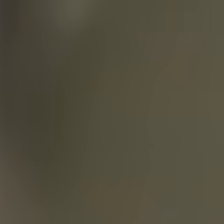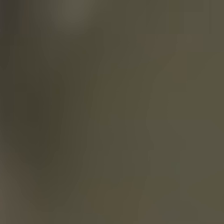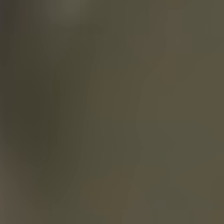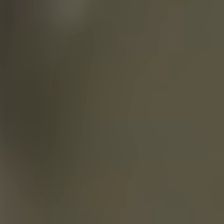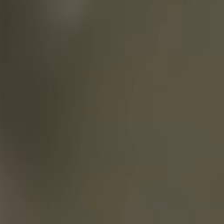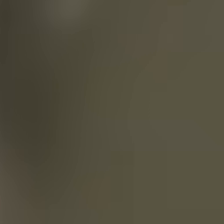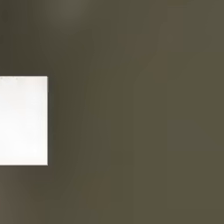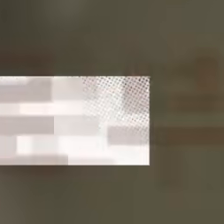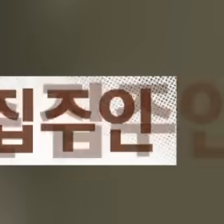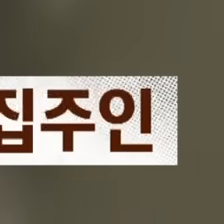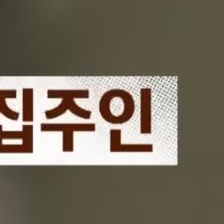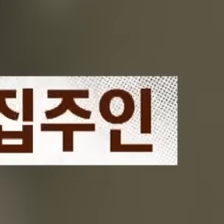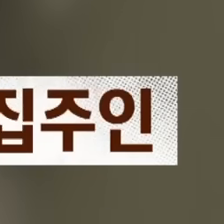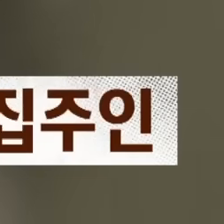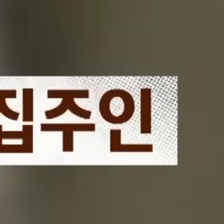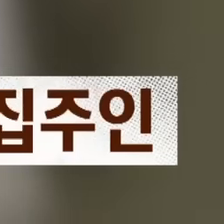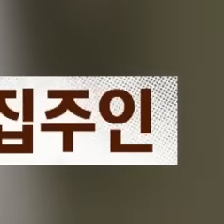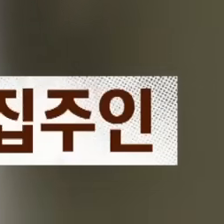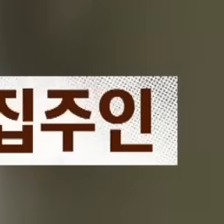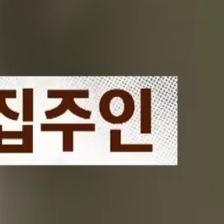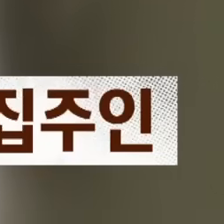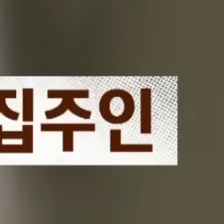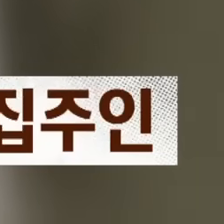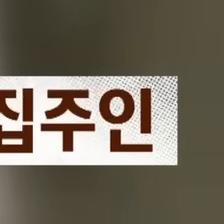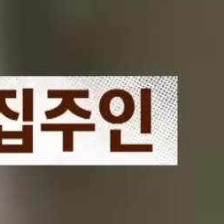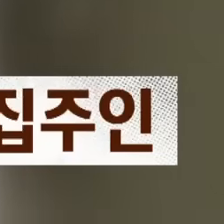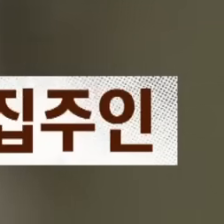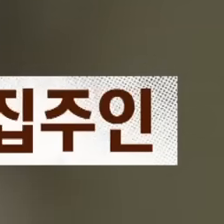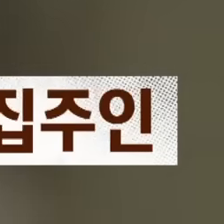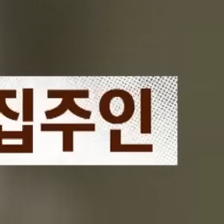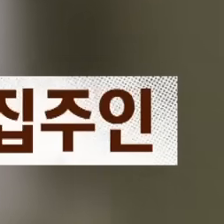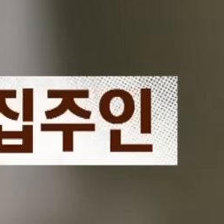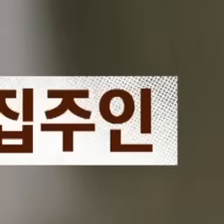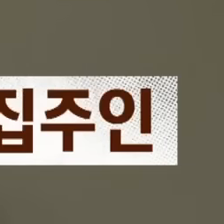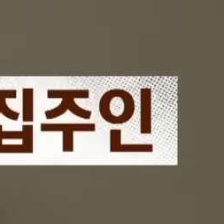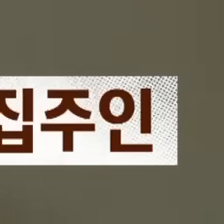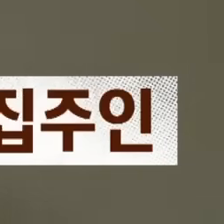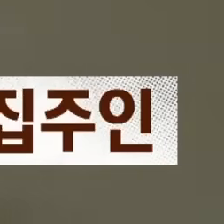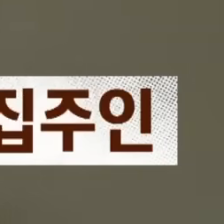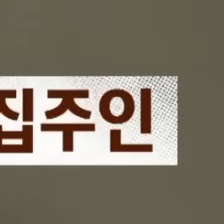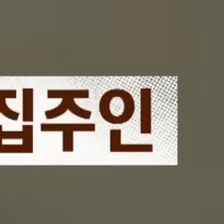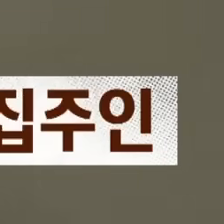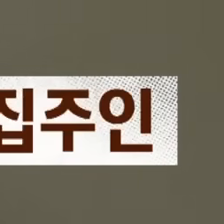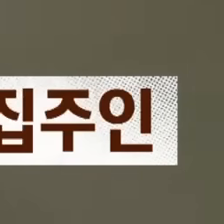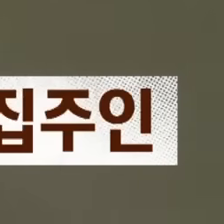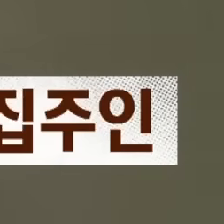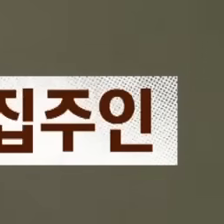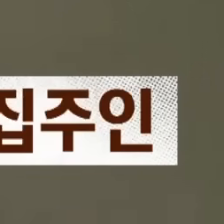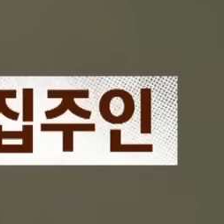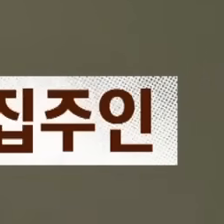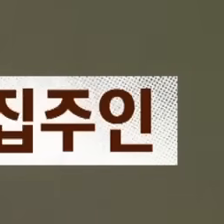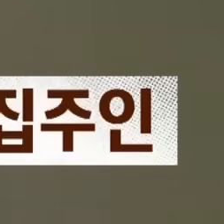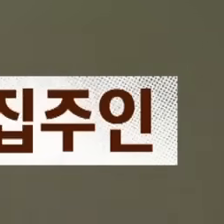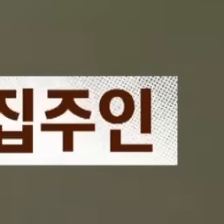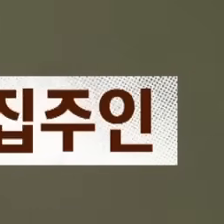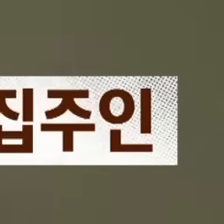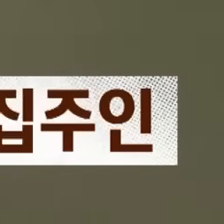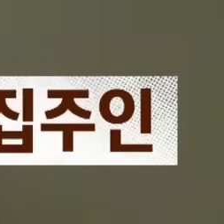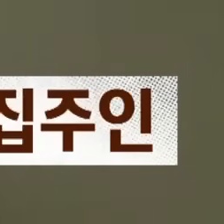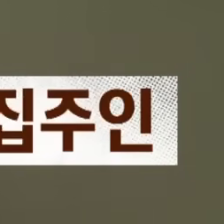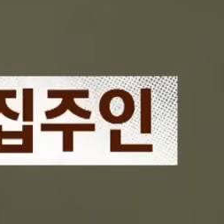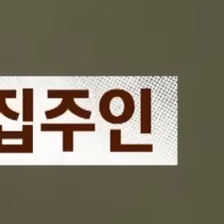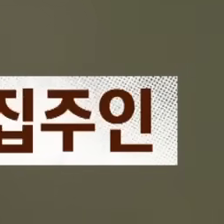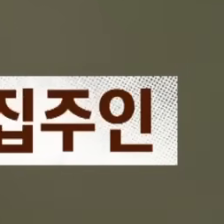세입자가 살던 집의 현관문을 도끼로 부순 집주인이 억울한 사정이 있다며 제보를 해왔습니다. 임대 계약이 끝난